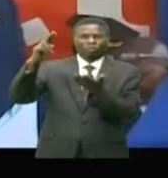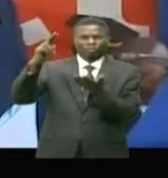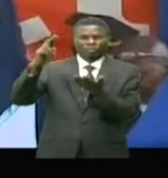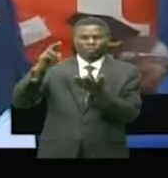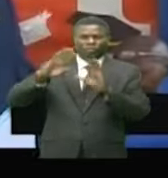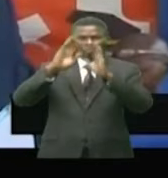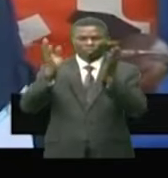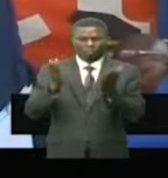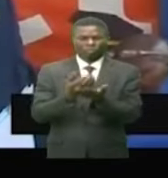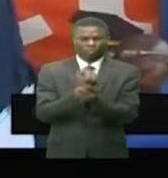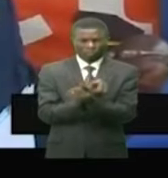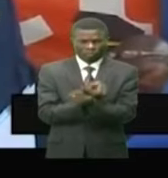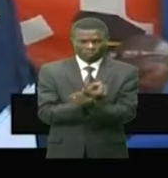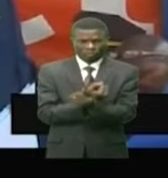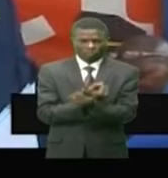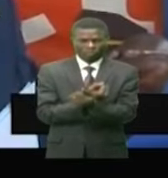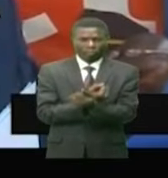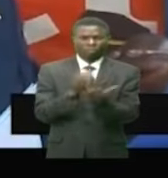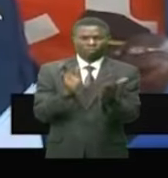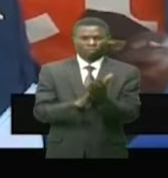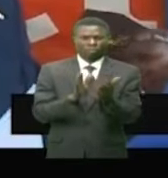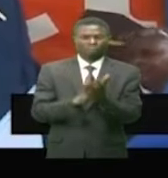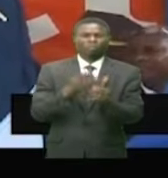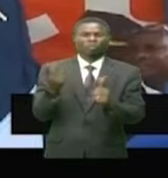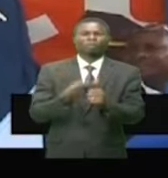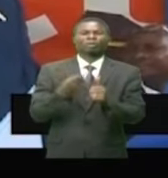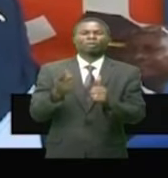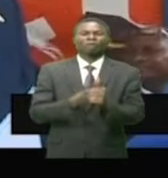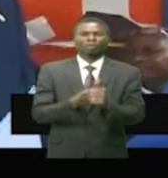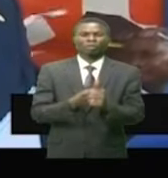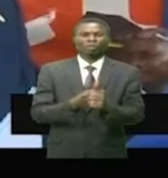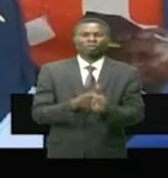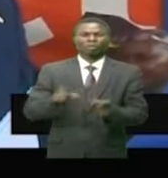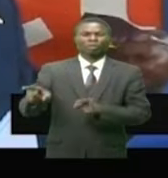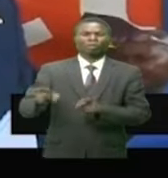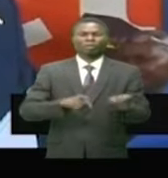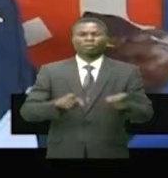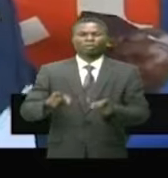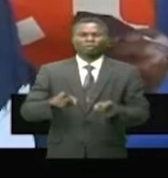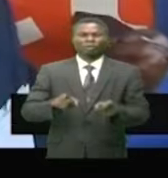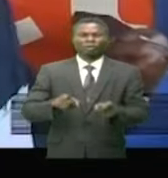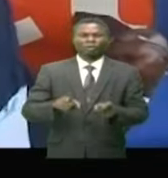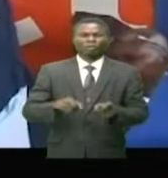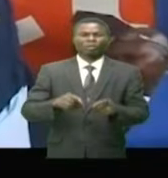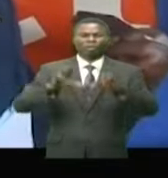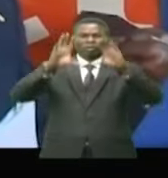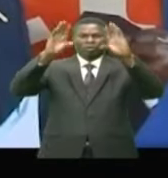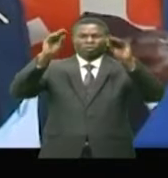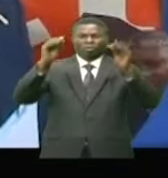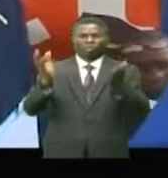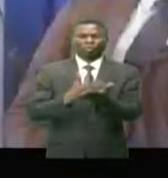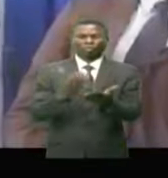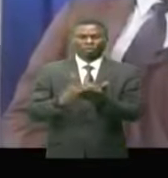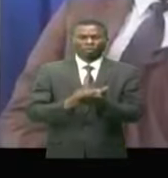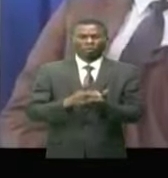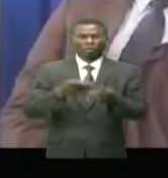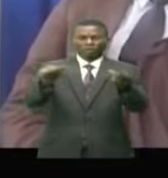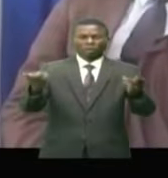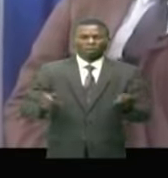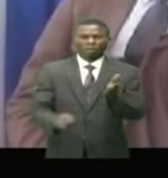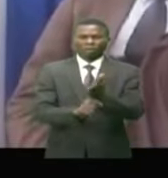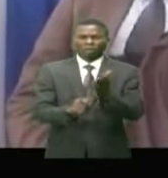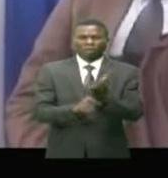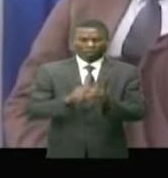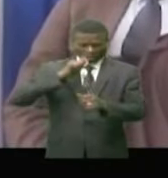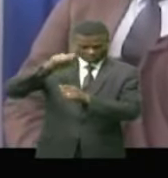les unités fonctionnelles de l'institut, à savoir les sections, la bibliothèque, la salle technique, les